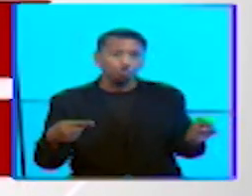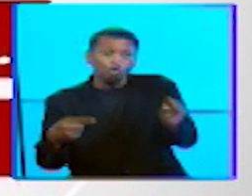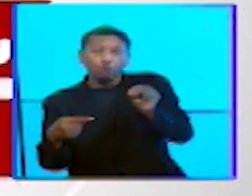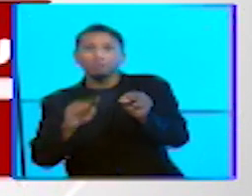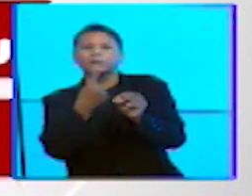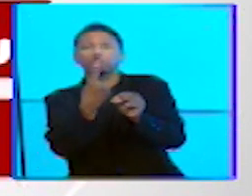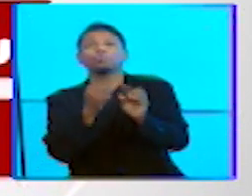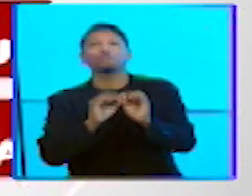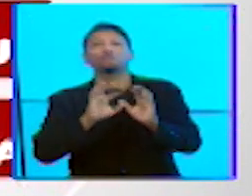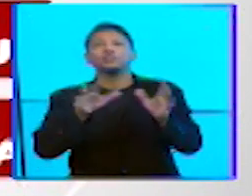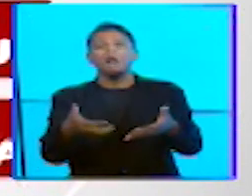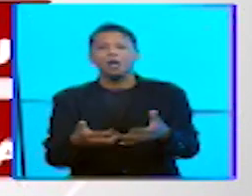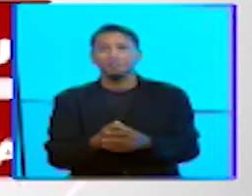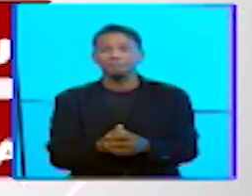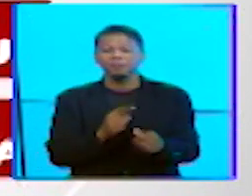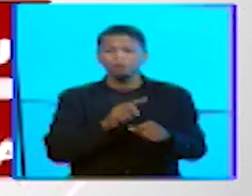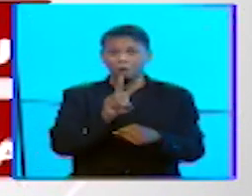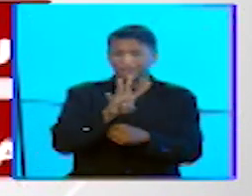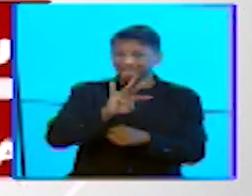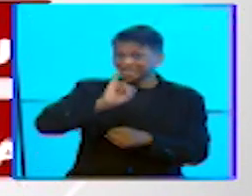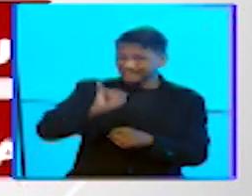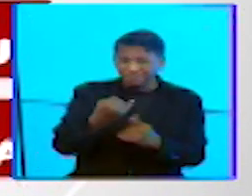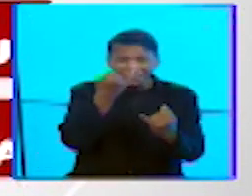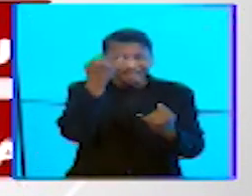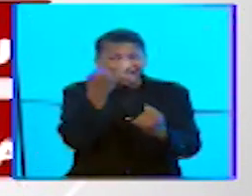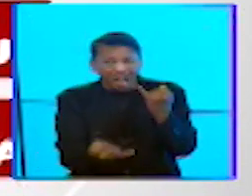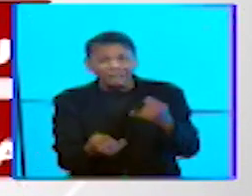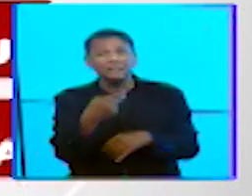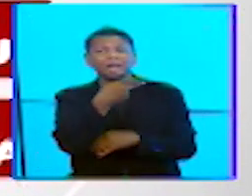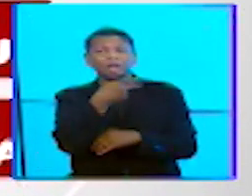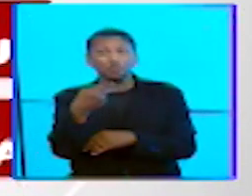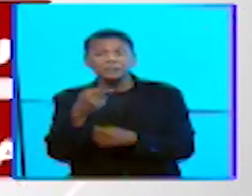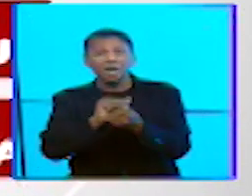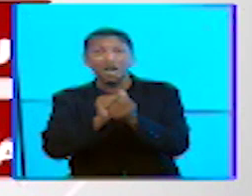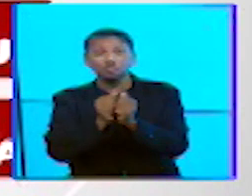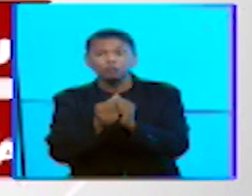24 jam terakhir, tambahan kasus baru di tanah air berada pada urutan pertama, mencapai